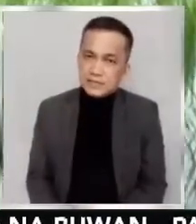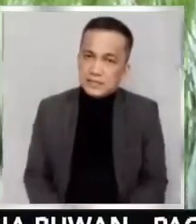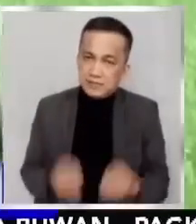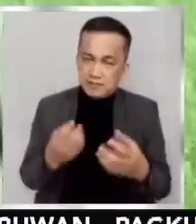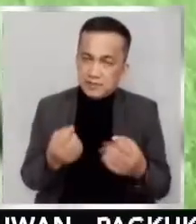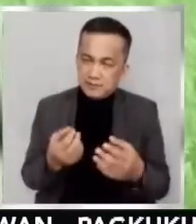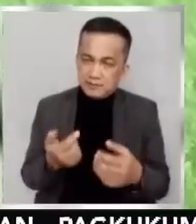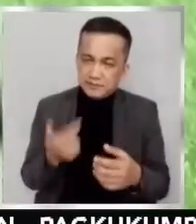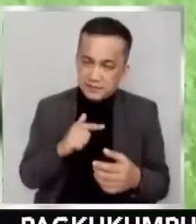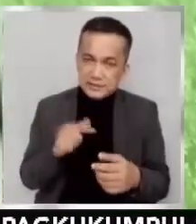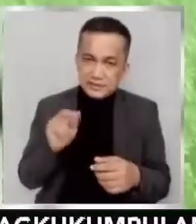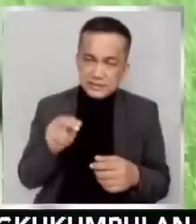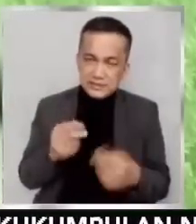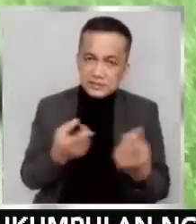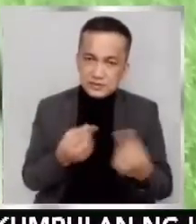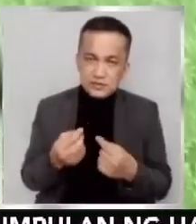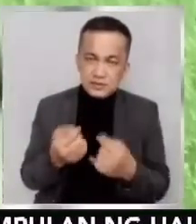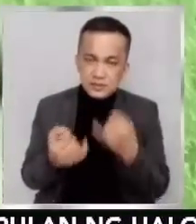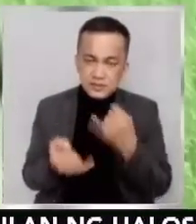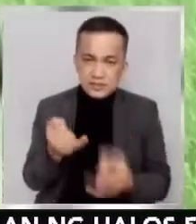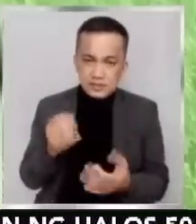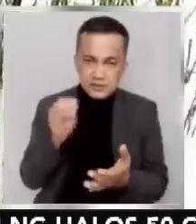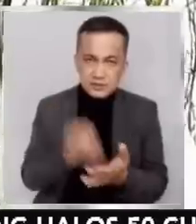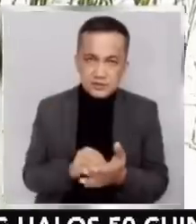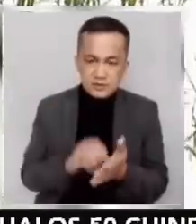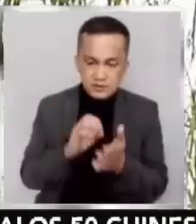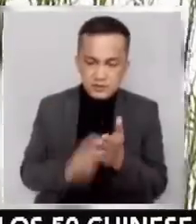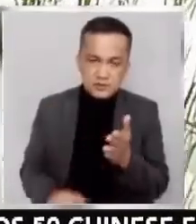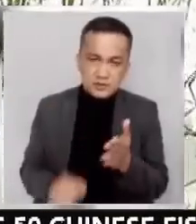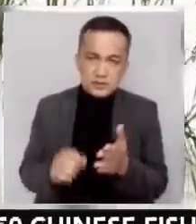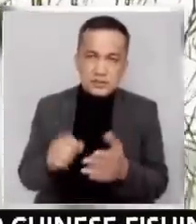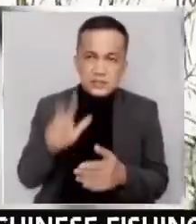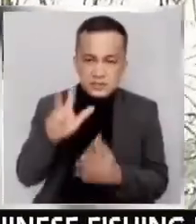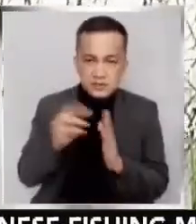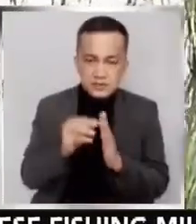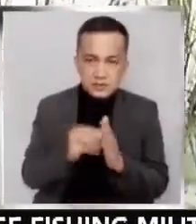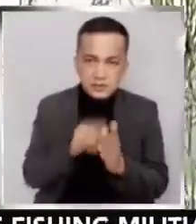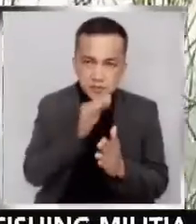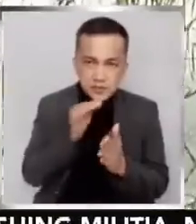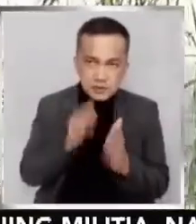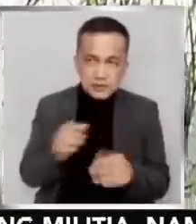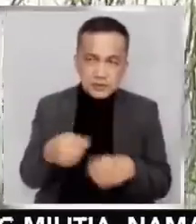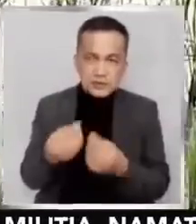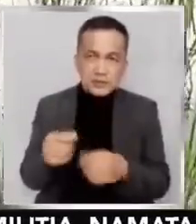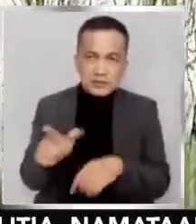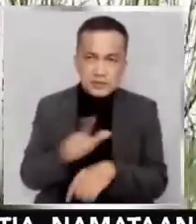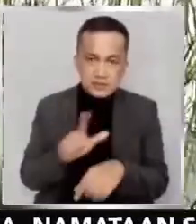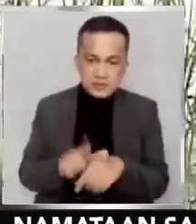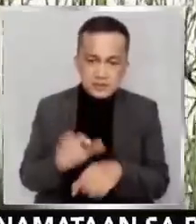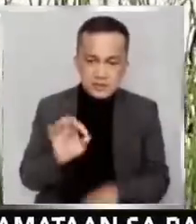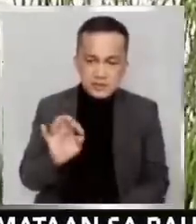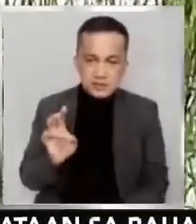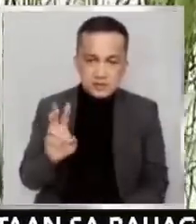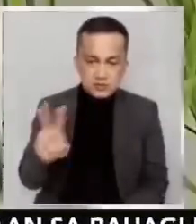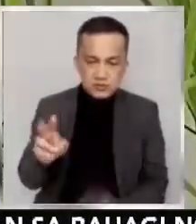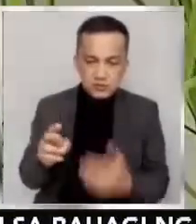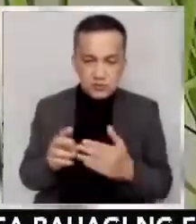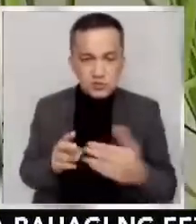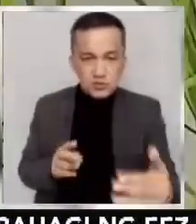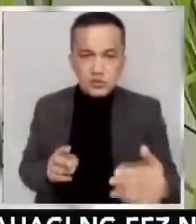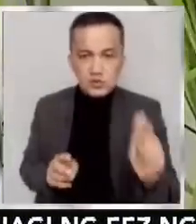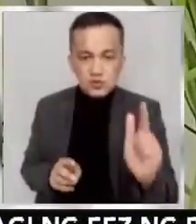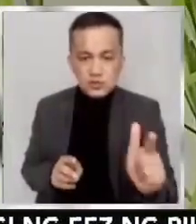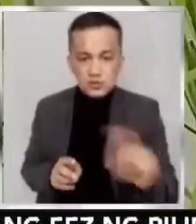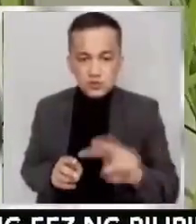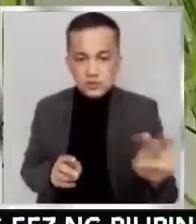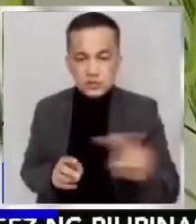tala, kapag ibinawas ang kulang 3 milyong magsasaka na nabigyan ng lupa mula 1972 hanggang 2022, meron